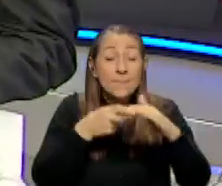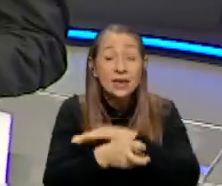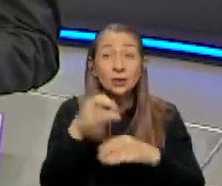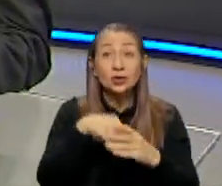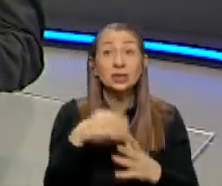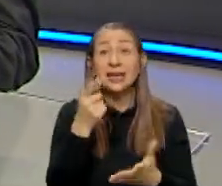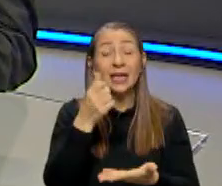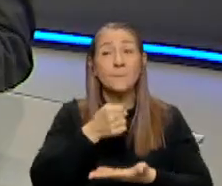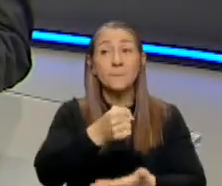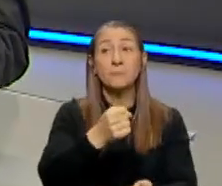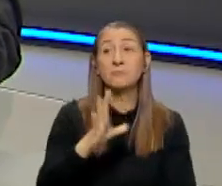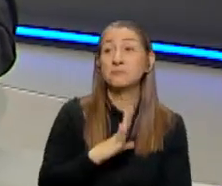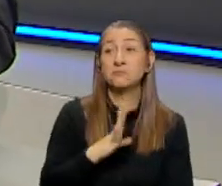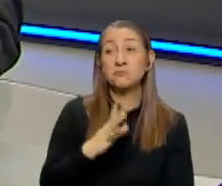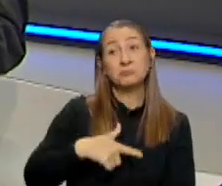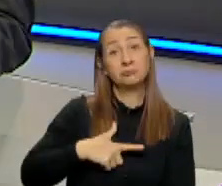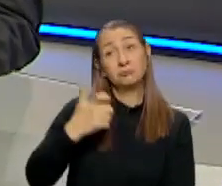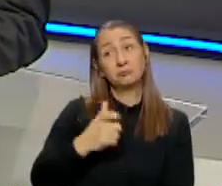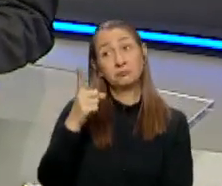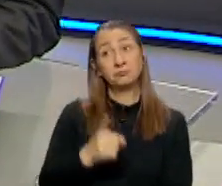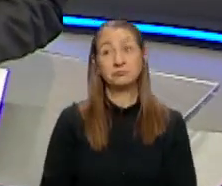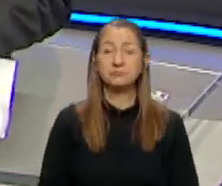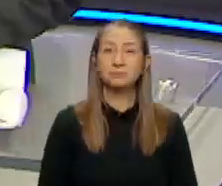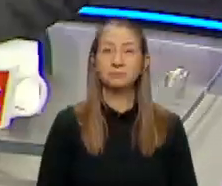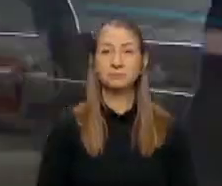için ne kadarlık bir pay ayrılmış İzmir'de